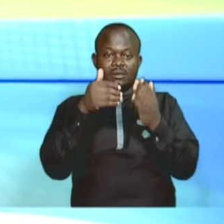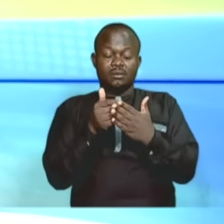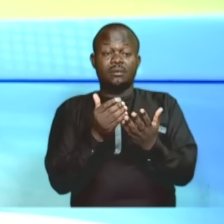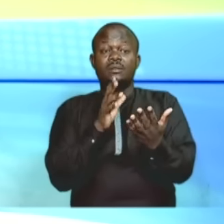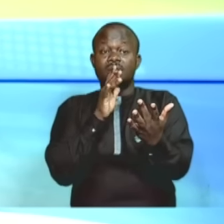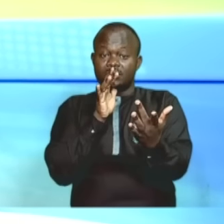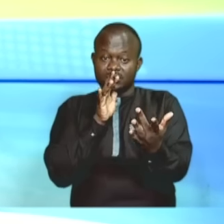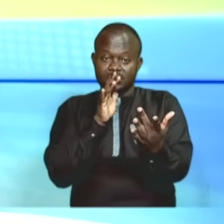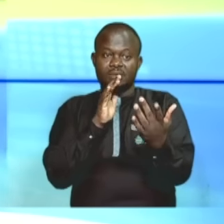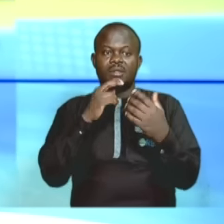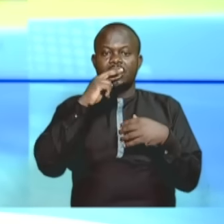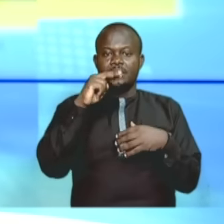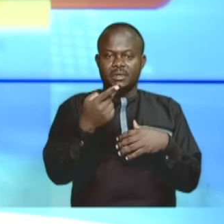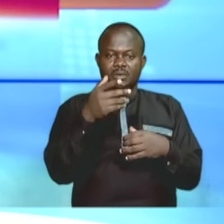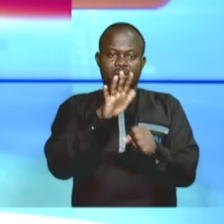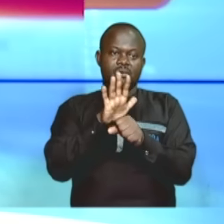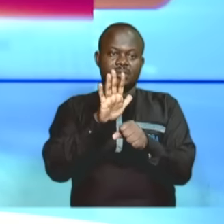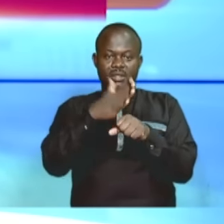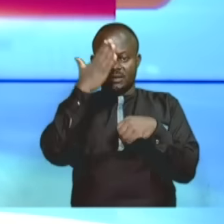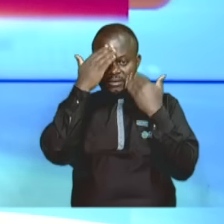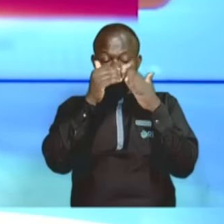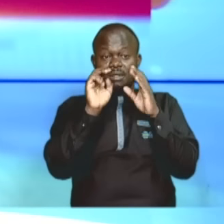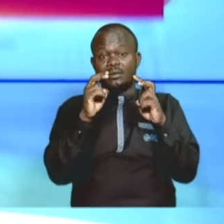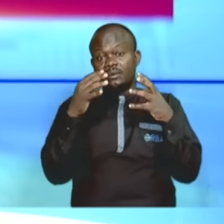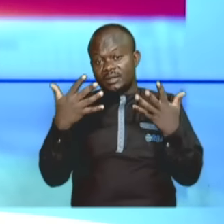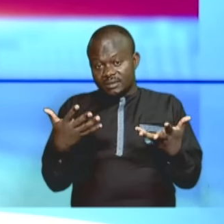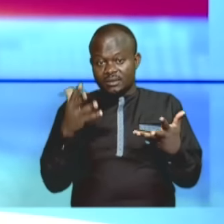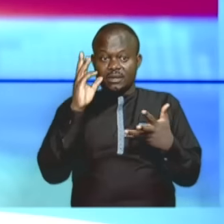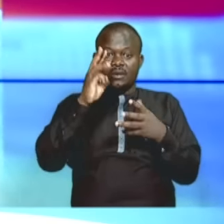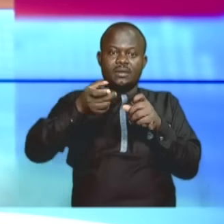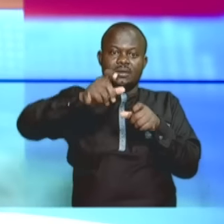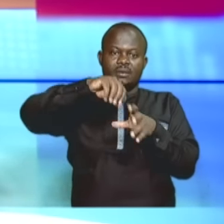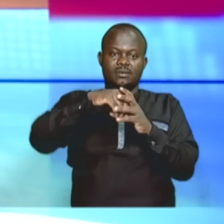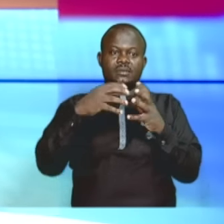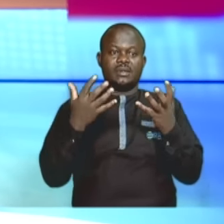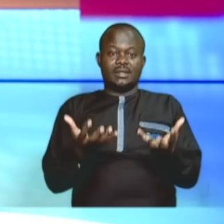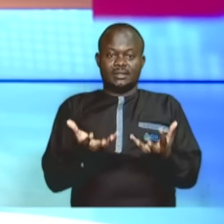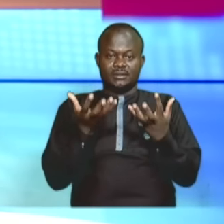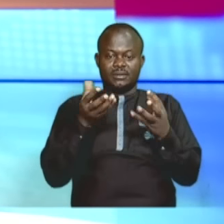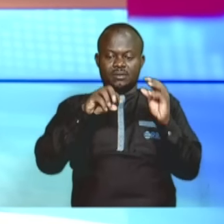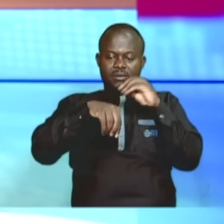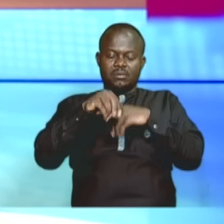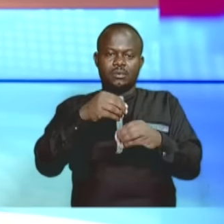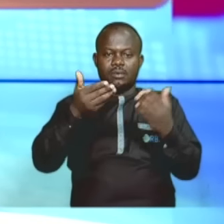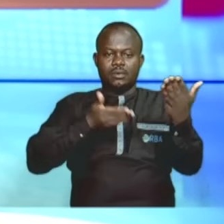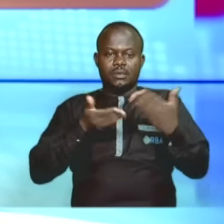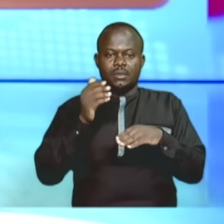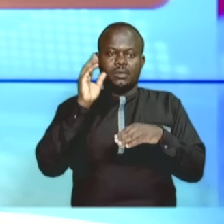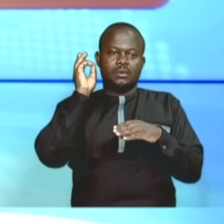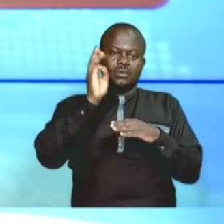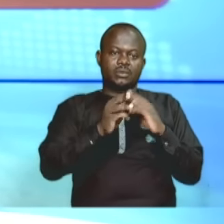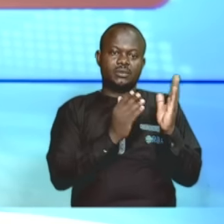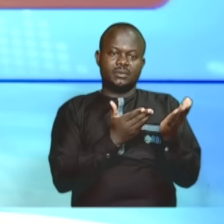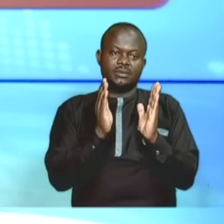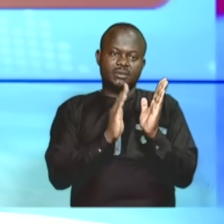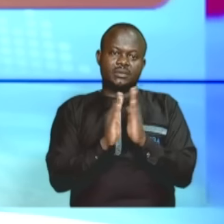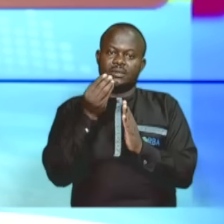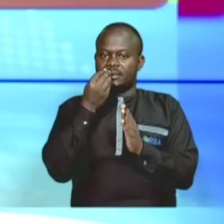barwitezeho ibisubizo byinshi, kuko uretse kuba ruzongera ingano y'umusaruro rwakira, rugiye no kujya rutunganya ibyo